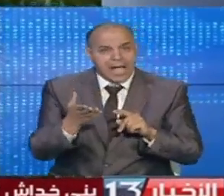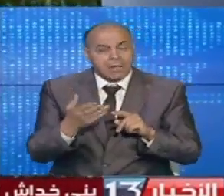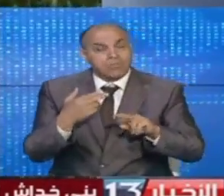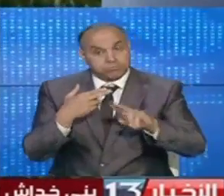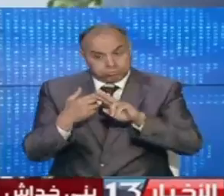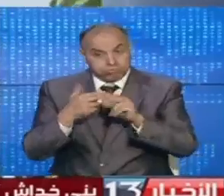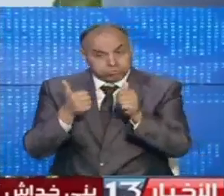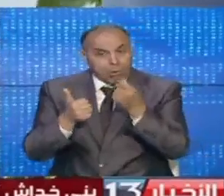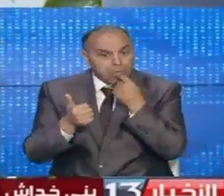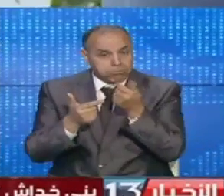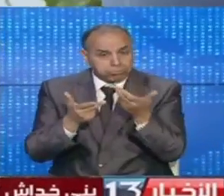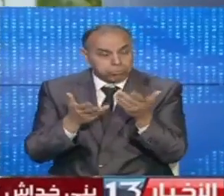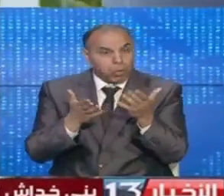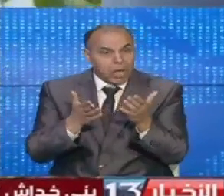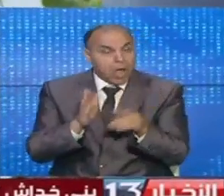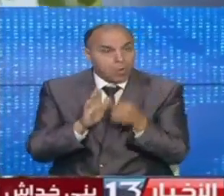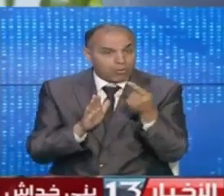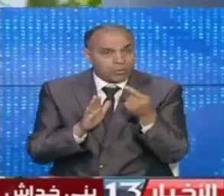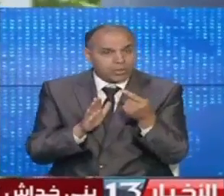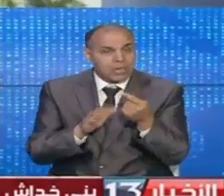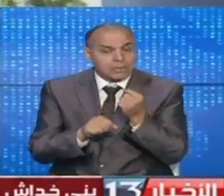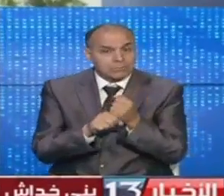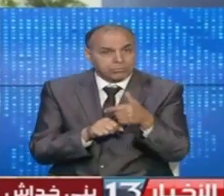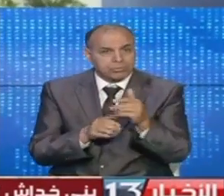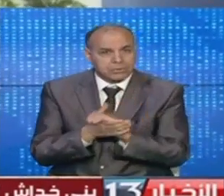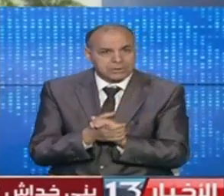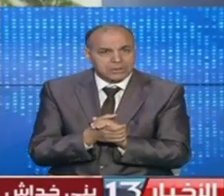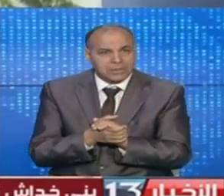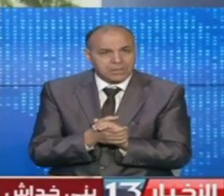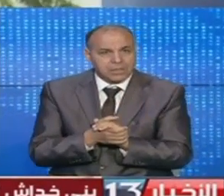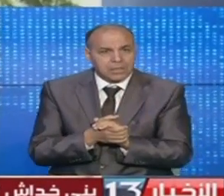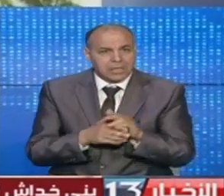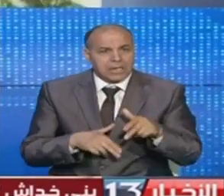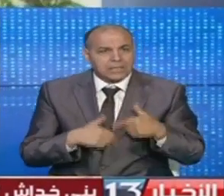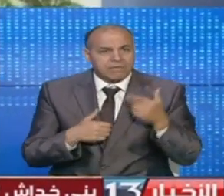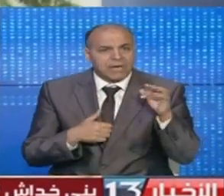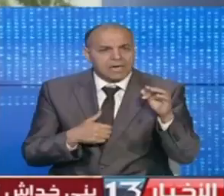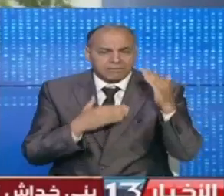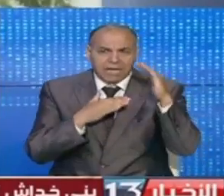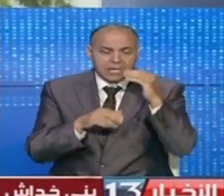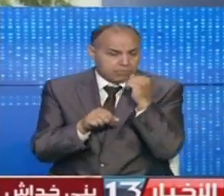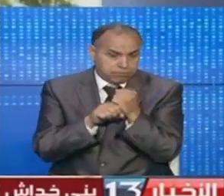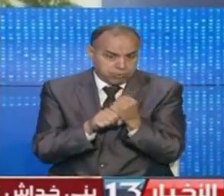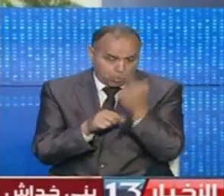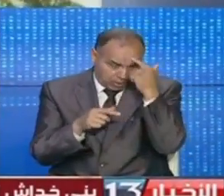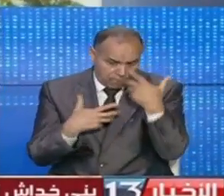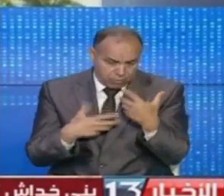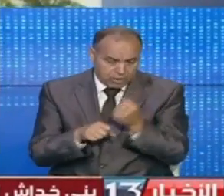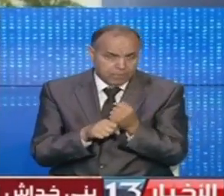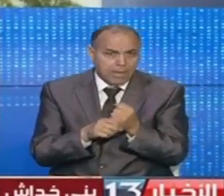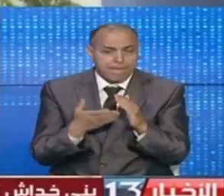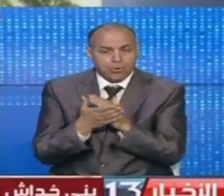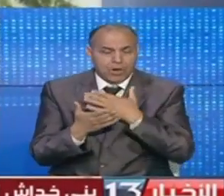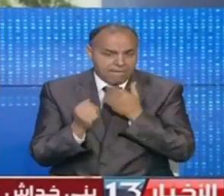مردودية متواضعة كمرحلة أولى من الإنتاج. عمل بالخارج، حبيت نستثمر، معناها فتحت